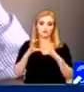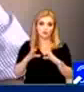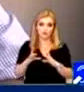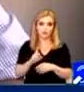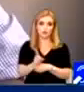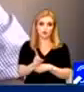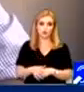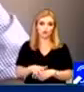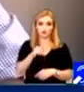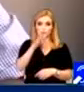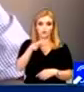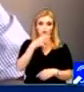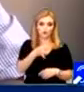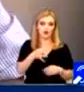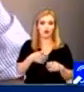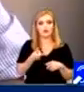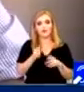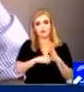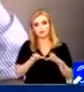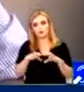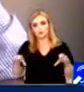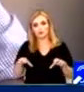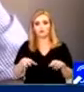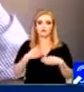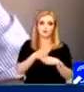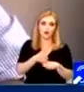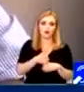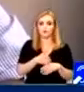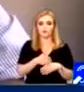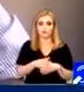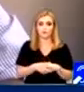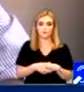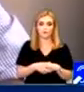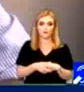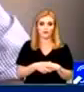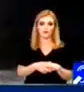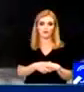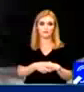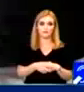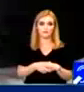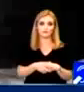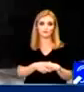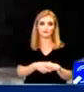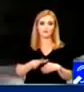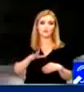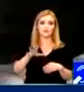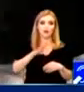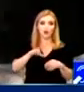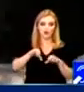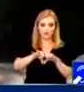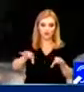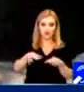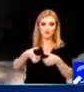nu este și nu putem spune, dar nu este posibil să fie din urma rețelii. Acolo e țavă cu diametru